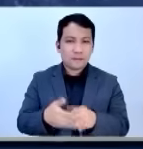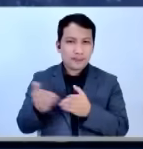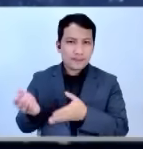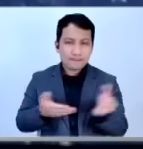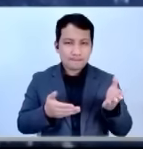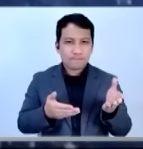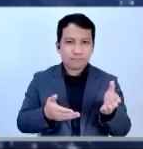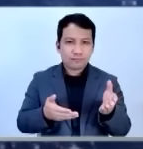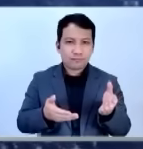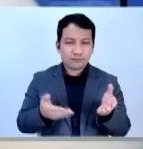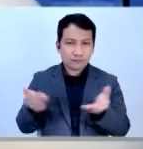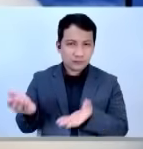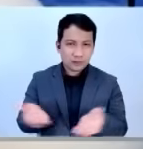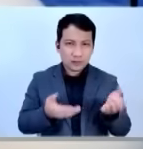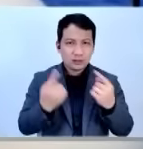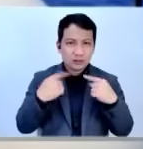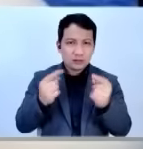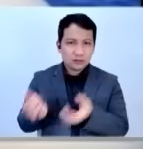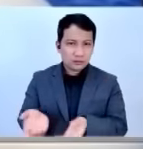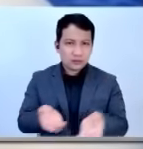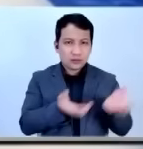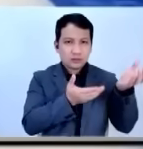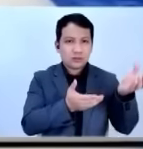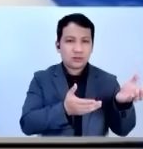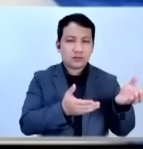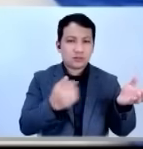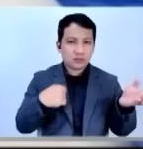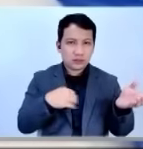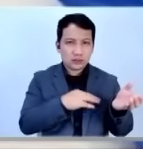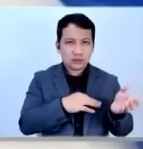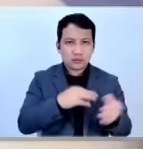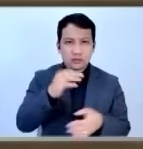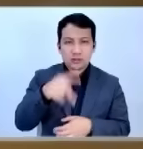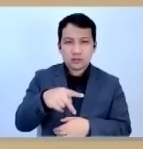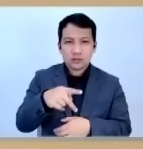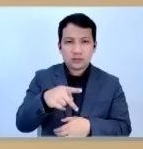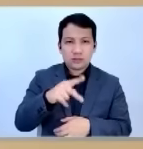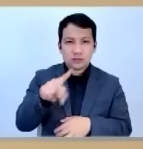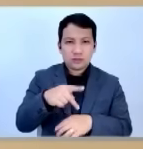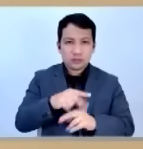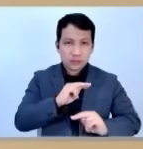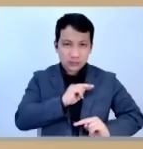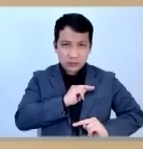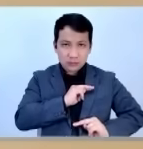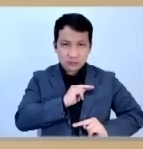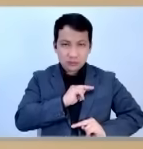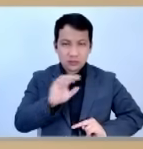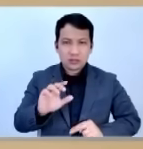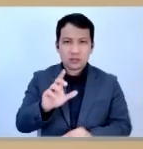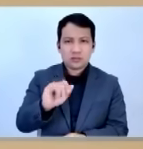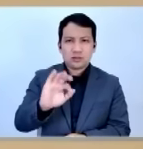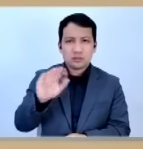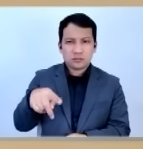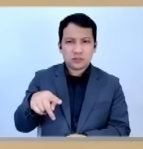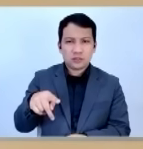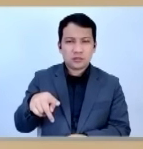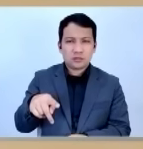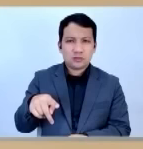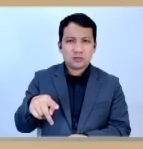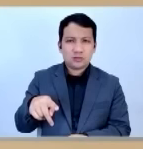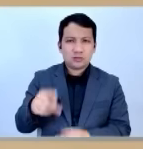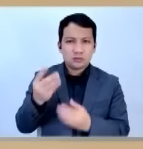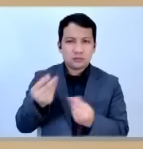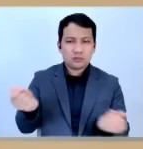boat, matagumpay na iniabot ng mga tauhan ng Philippine Navy ang mga supply. Ayon sa Armed Forces of the Philippines, ginawa nilang